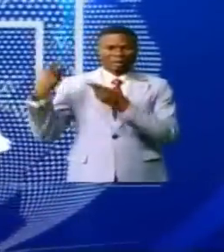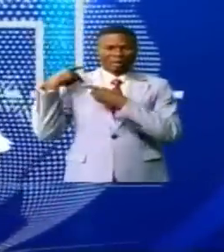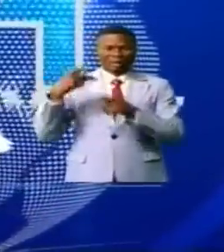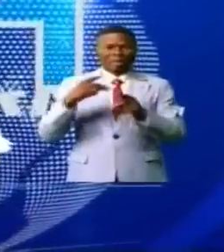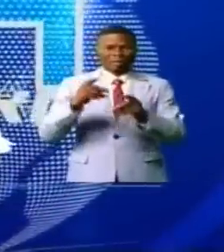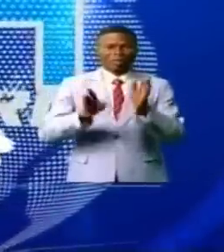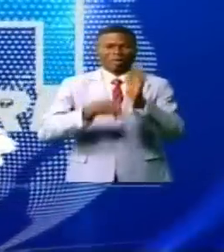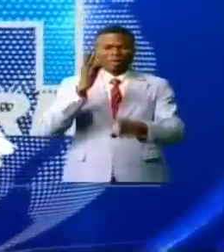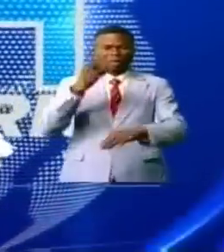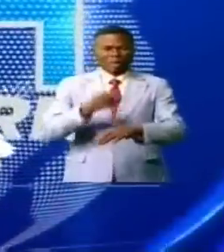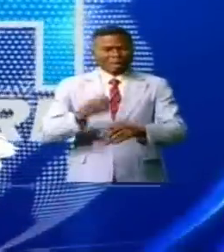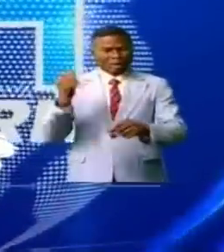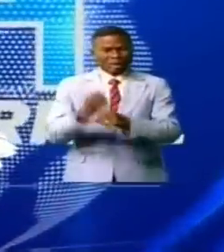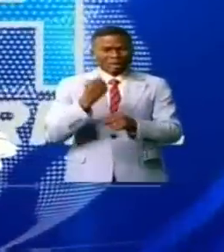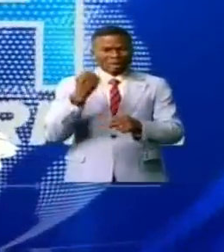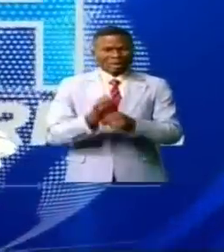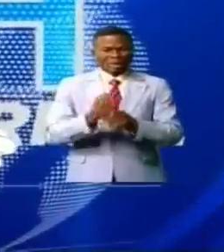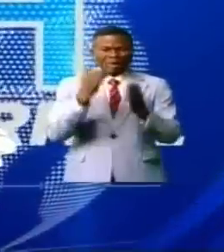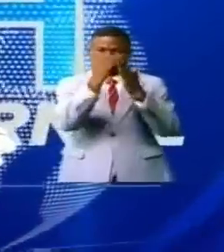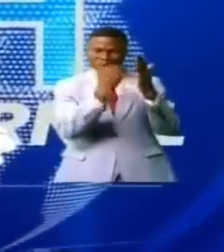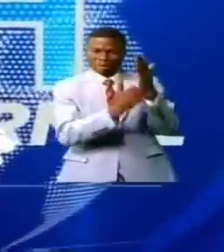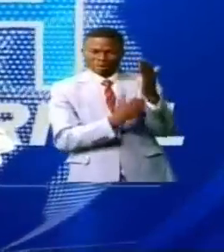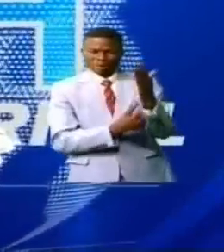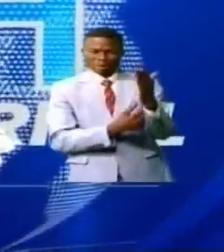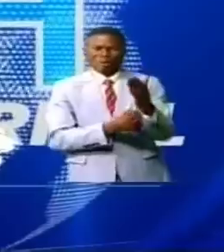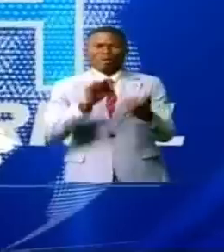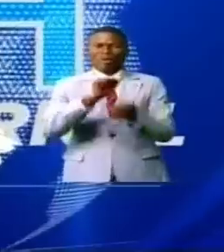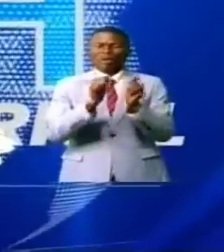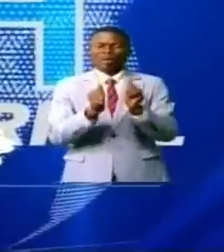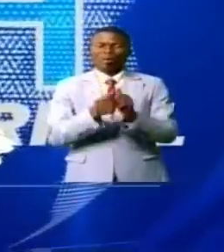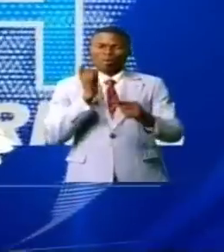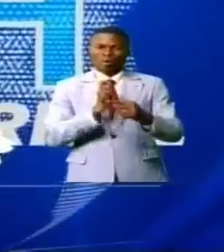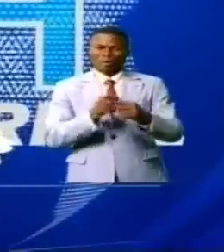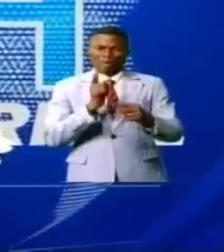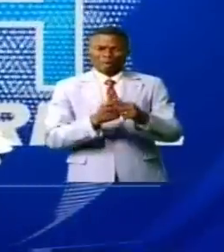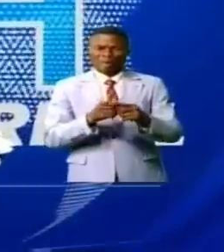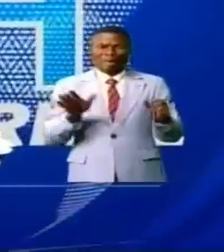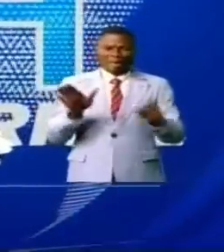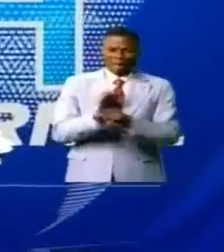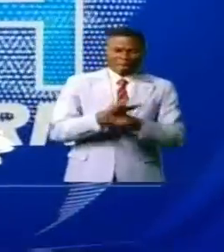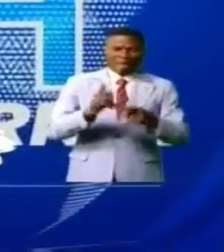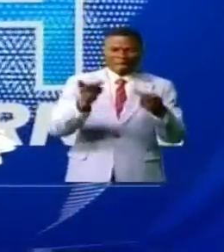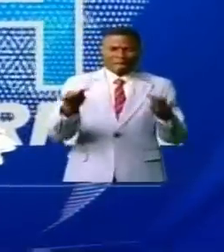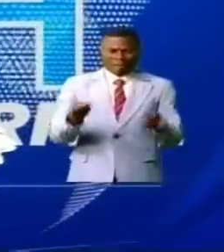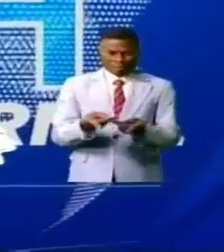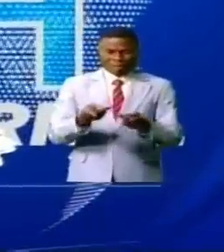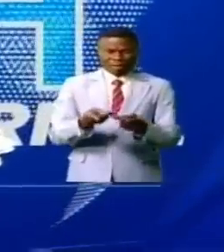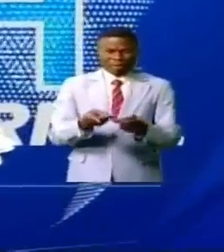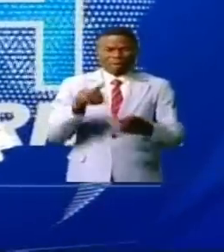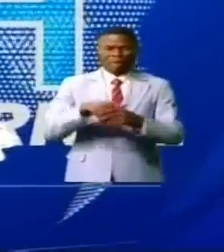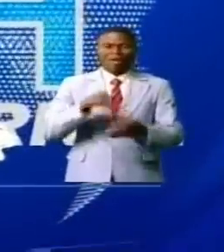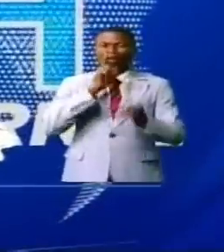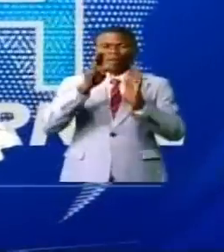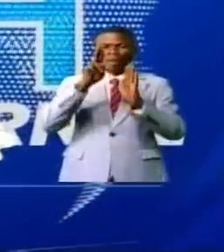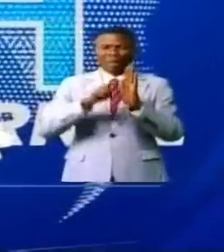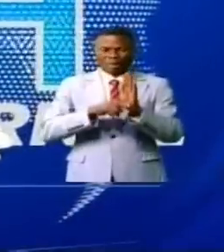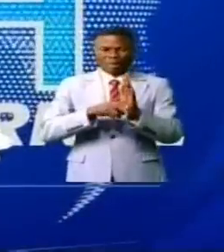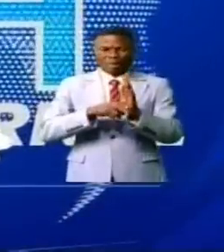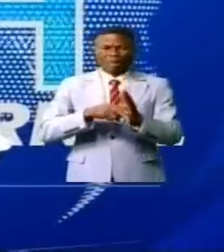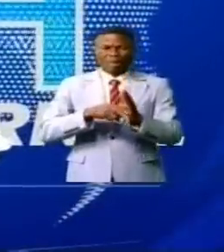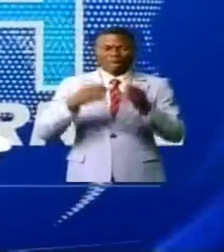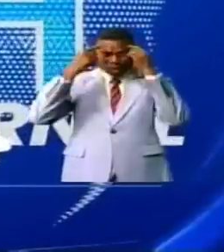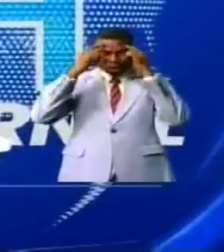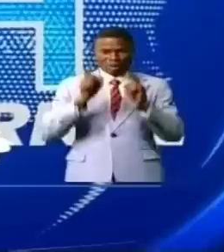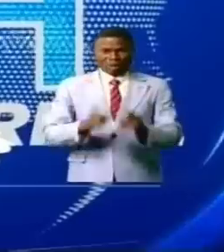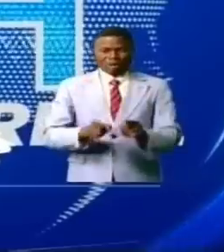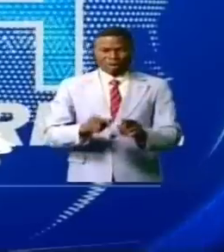14 heures. Elle travaille pour identifier cet oiseau rare qui comblera ce vide dans le quota parlement. Le consensus